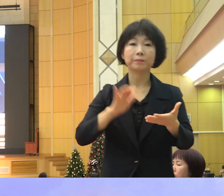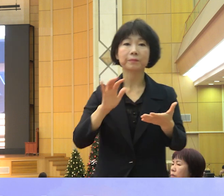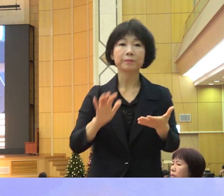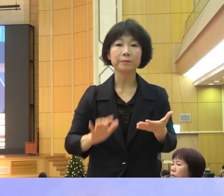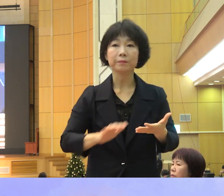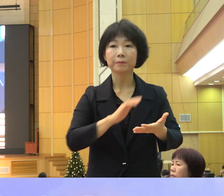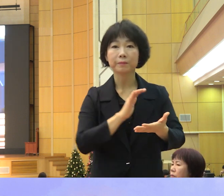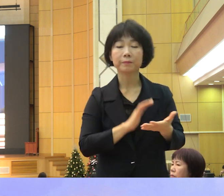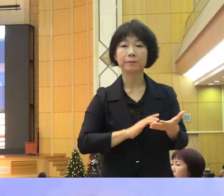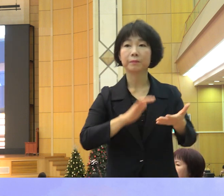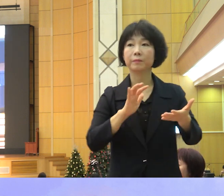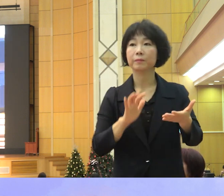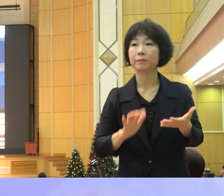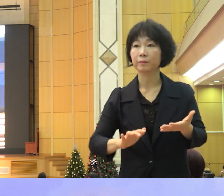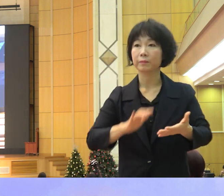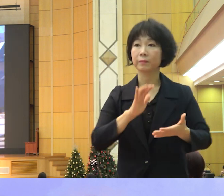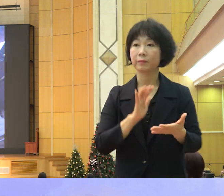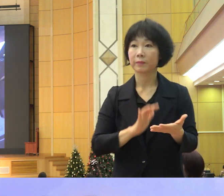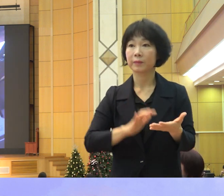소망합니다.